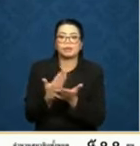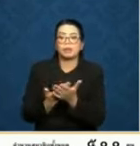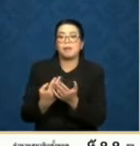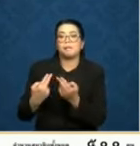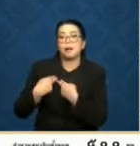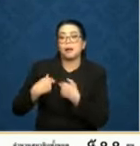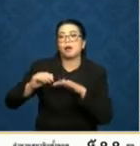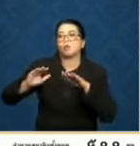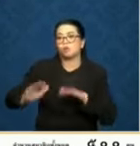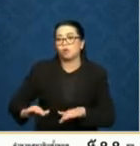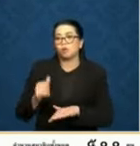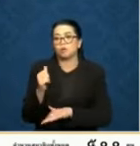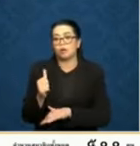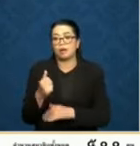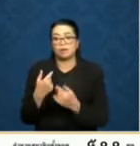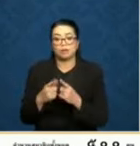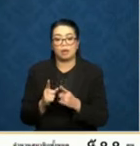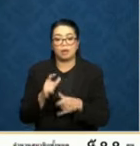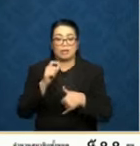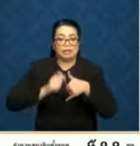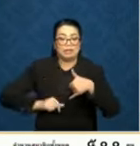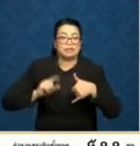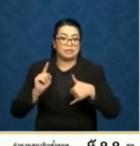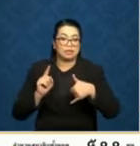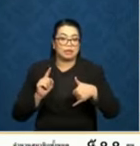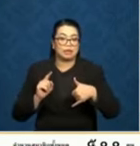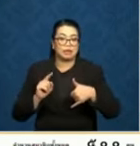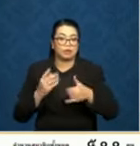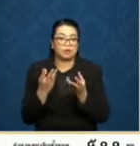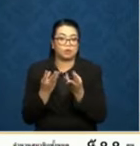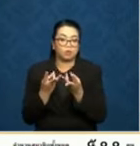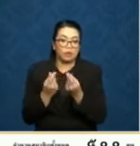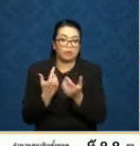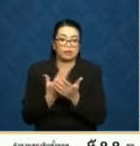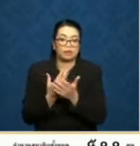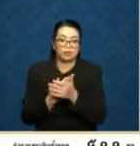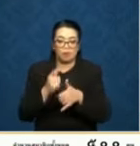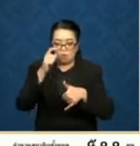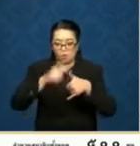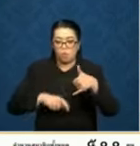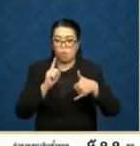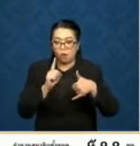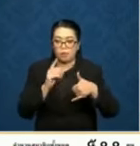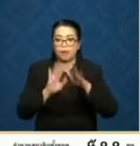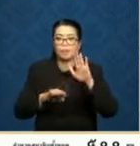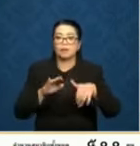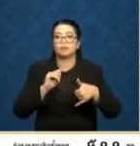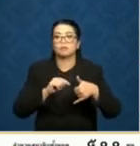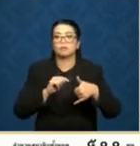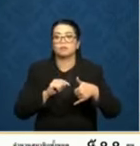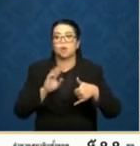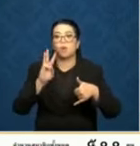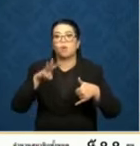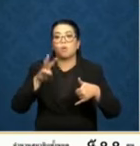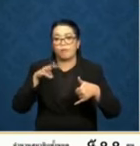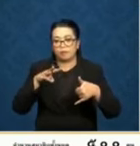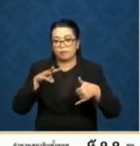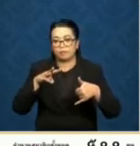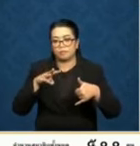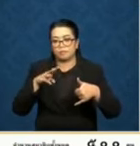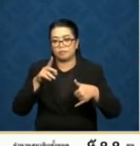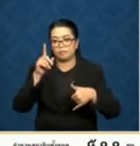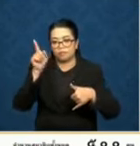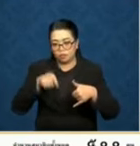้จ่ายของโงเรีนตกแล้วเฉลยแล้วตัเล็ก อุตหนนรายหวตอบปีถกประมาณหกพักว่วัิ